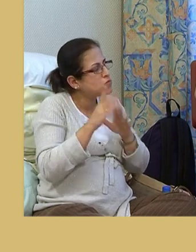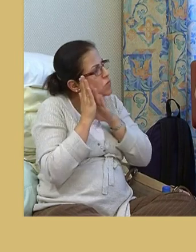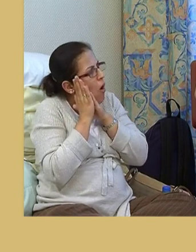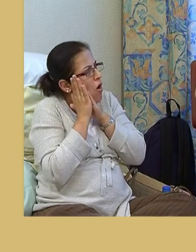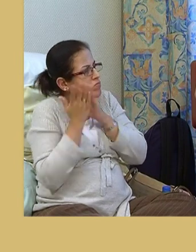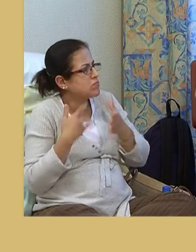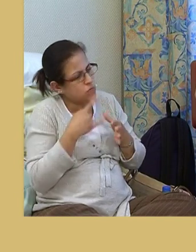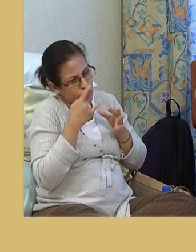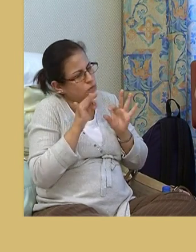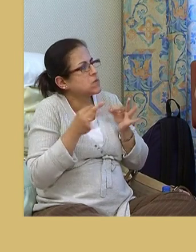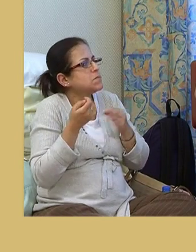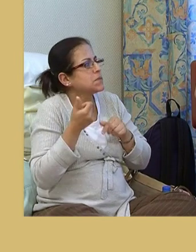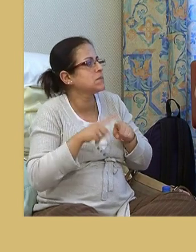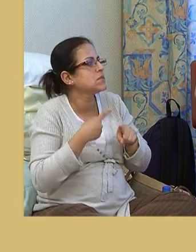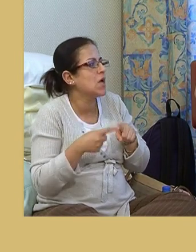ensuite à l'accouchement,